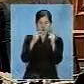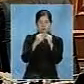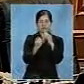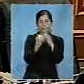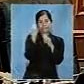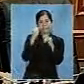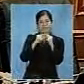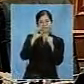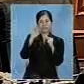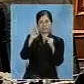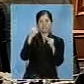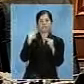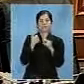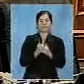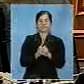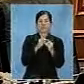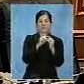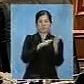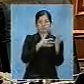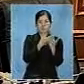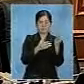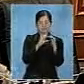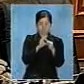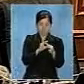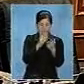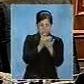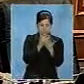มาชิกนะครับก็คือมาตรการทางด้านการเงิน